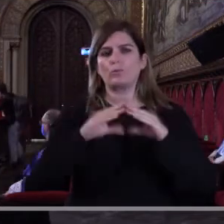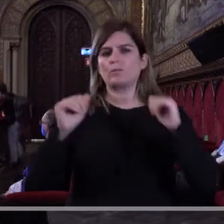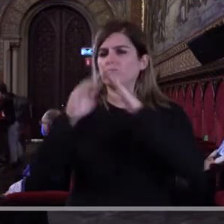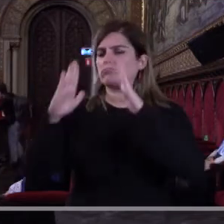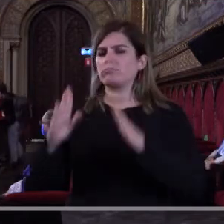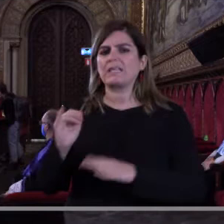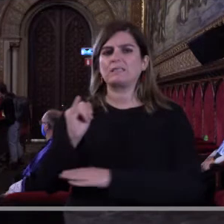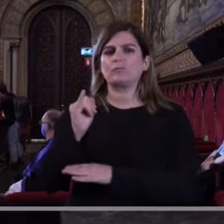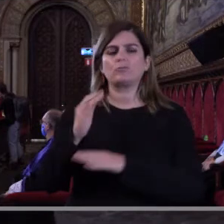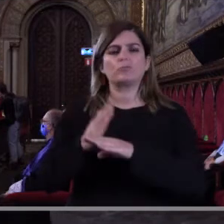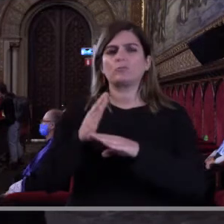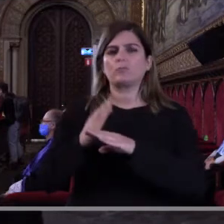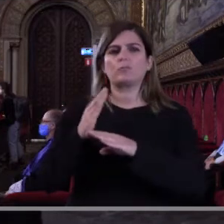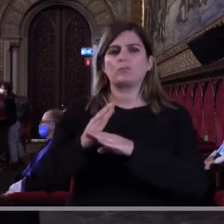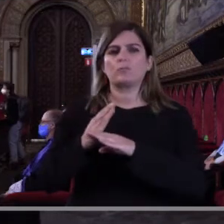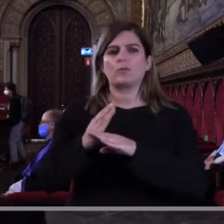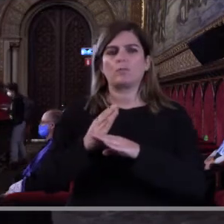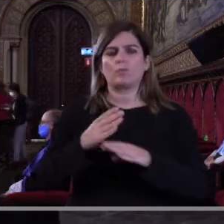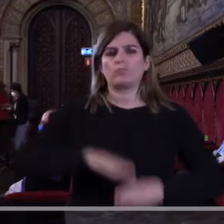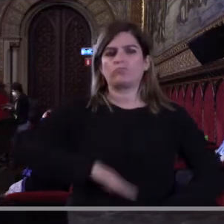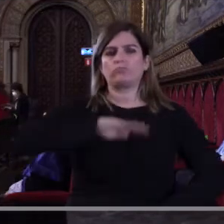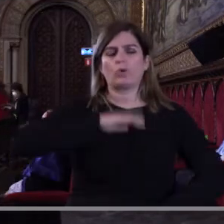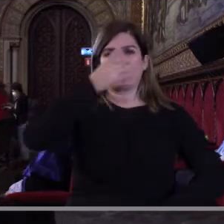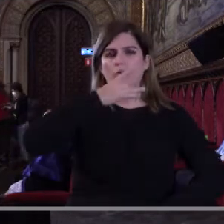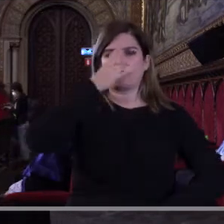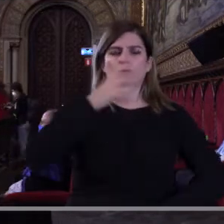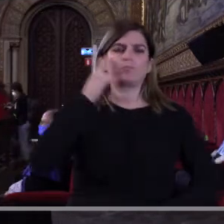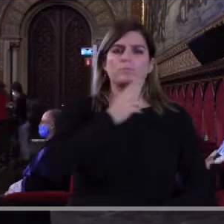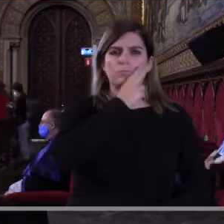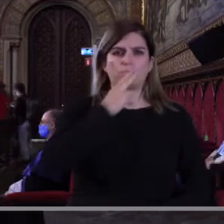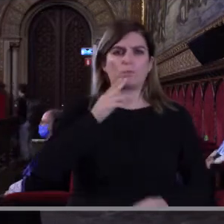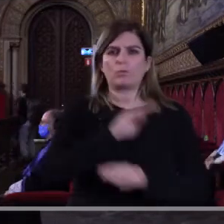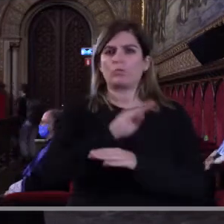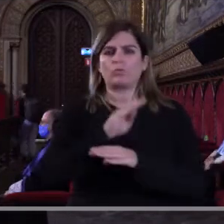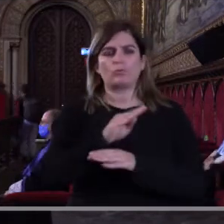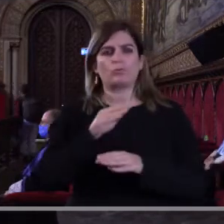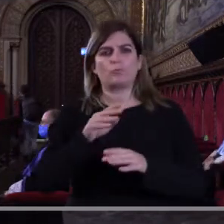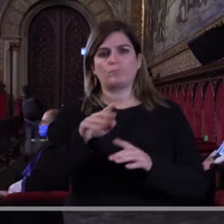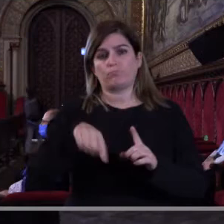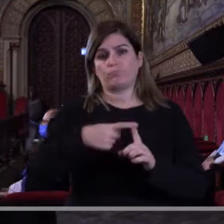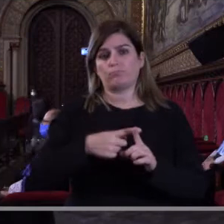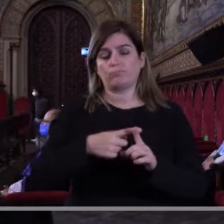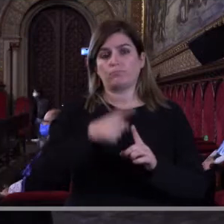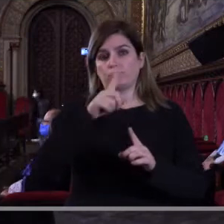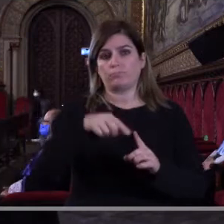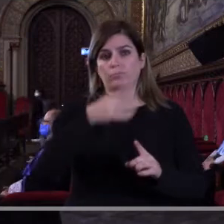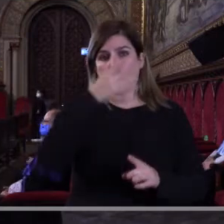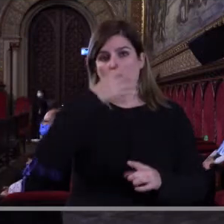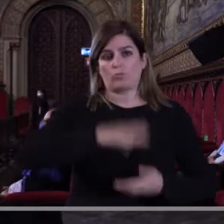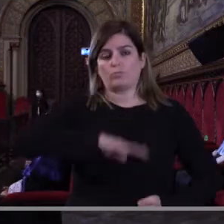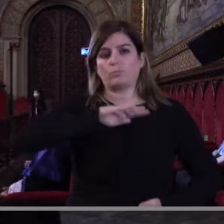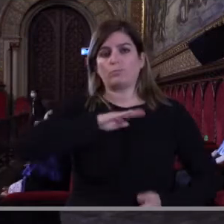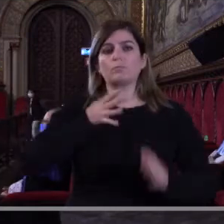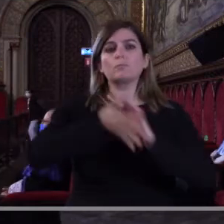sempre compromesa amb el saber, l'educació i el coneixement. Per això té un paper fonamental en